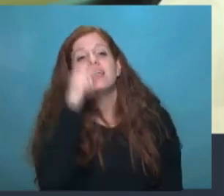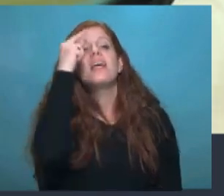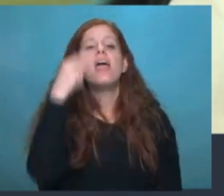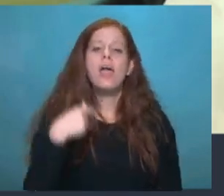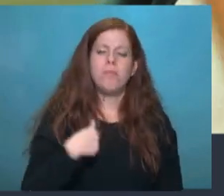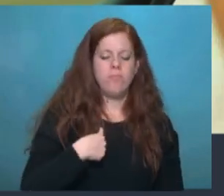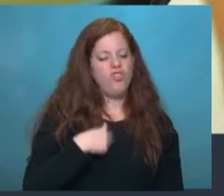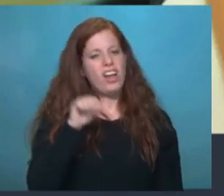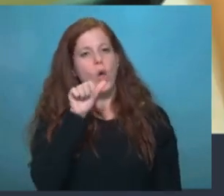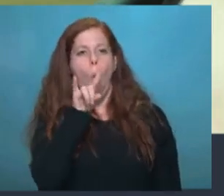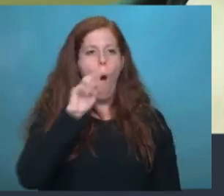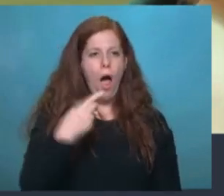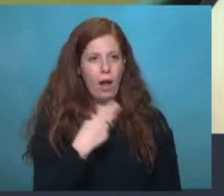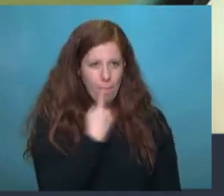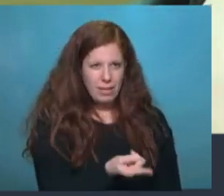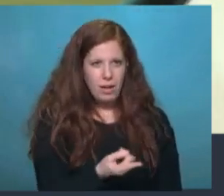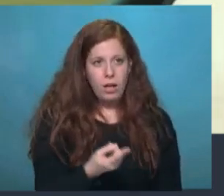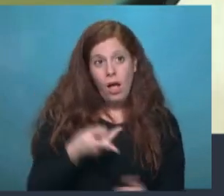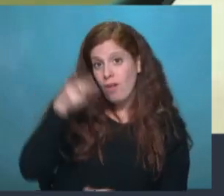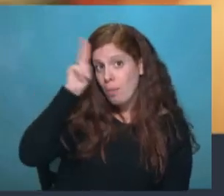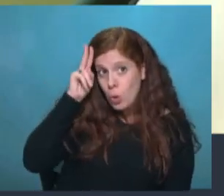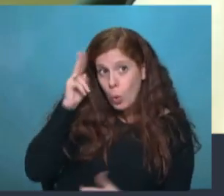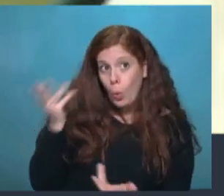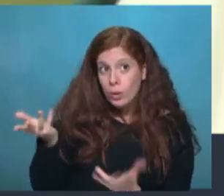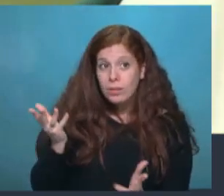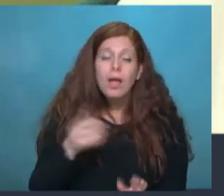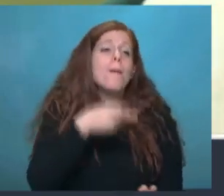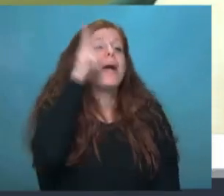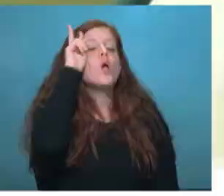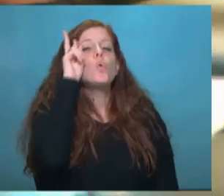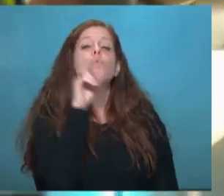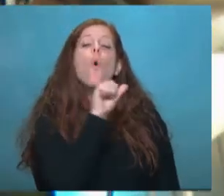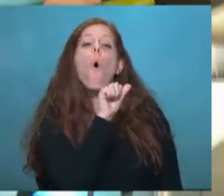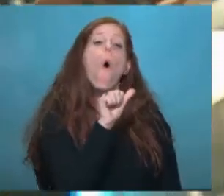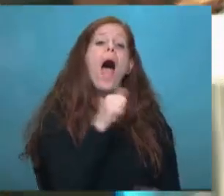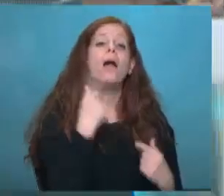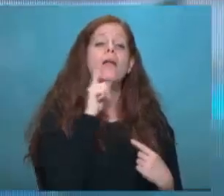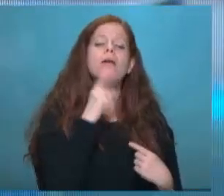שלי, אמרתי לך. כן, אבל בליכוד מסתבר שזה... בליכוד, אוחנה זה נכס.